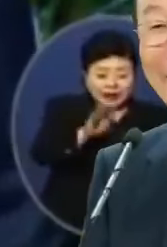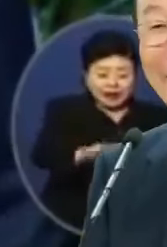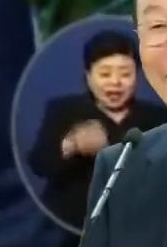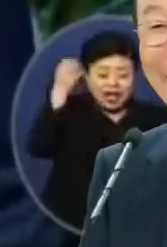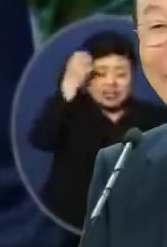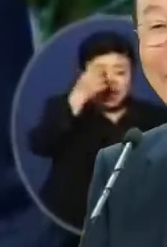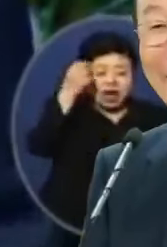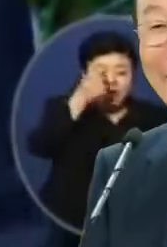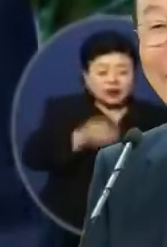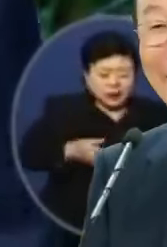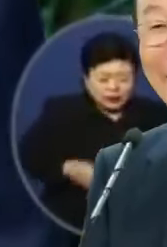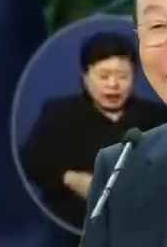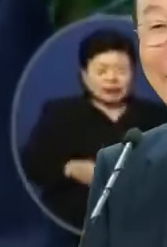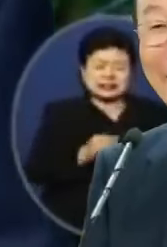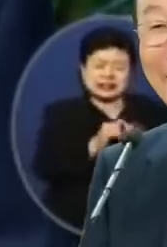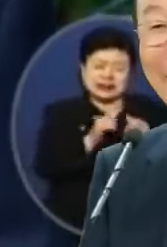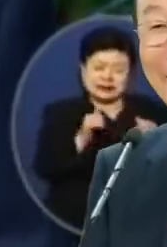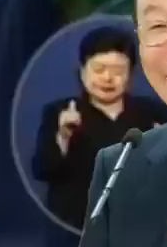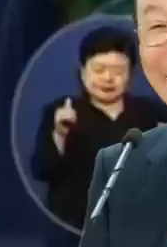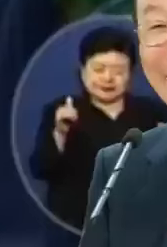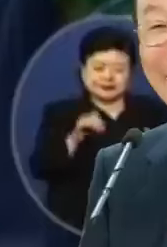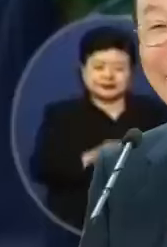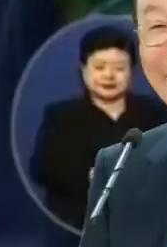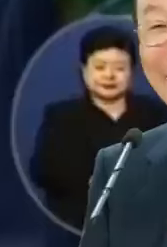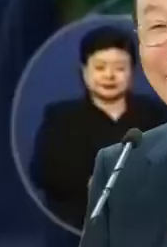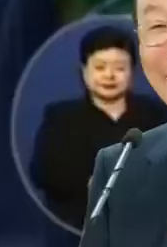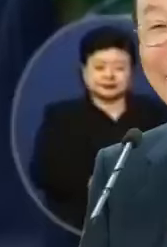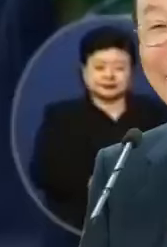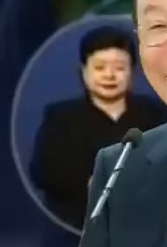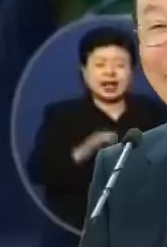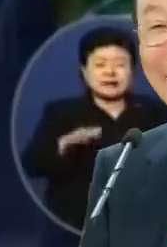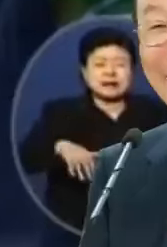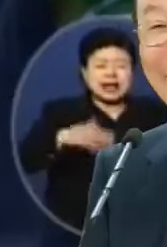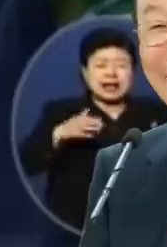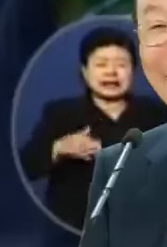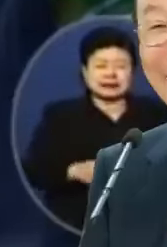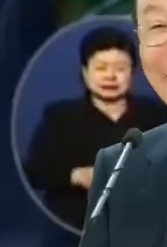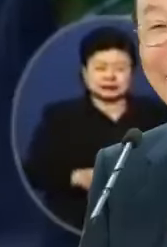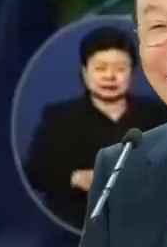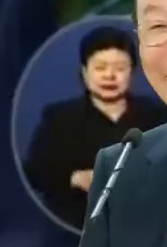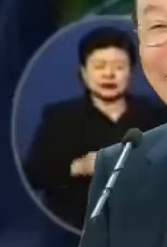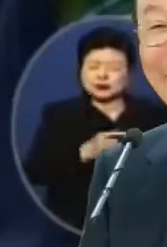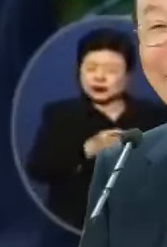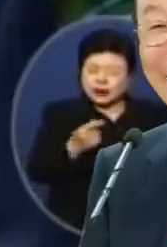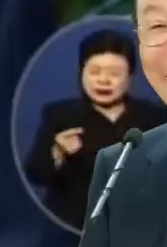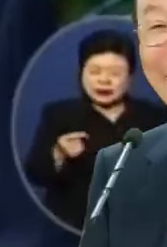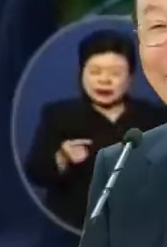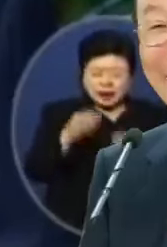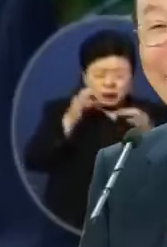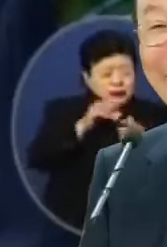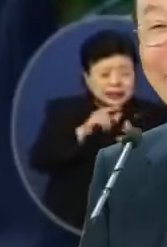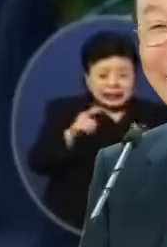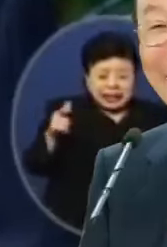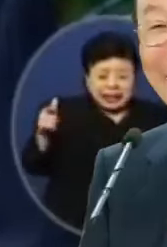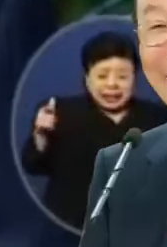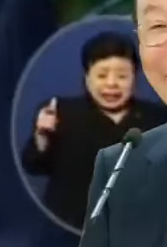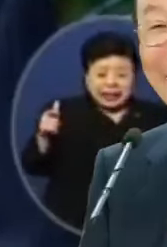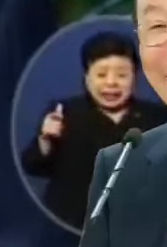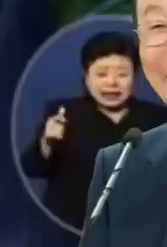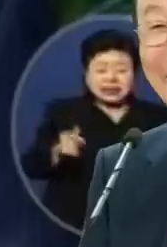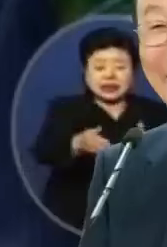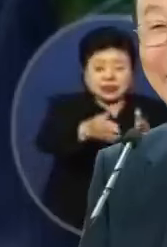영으로 태어난 사람은 마치 바람이 임의로 부는 것처럼 눈에 안 보여나